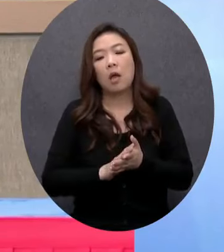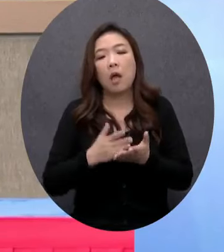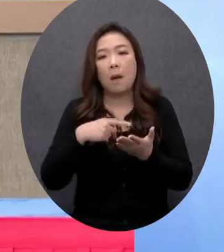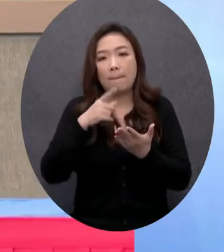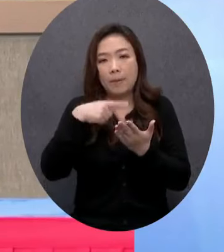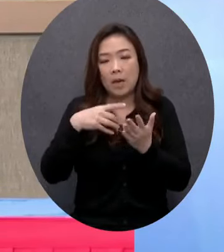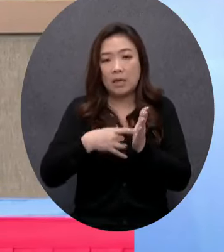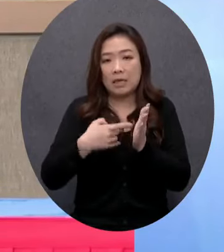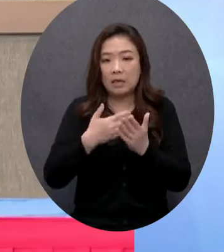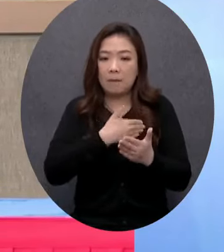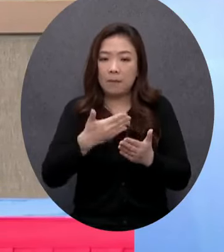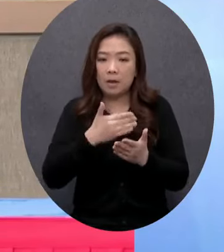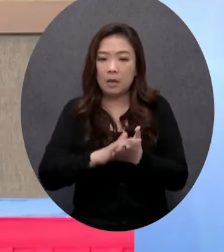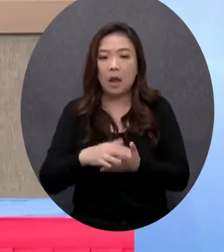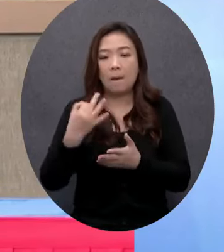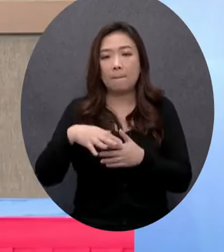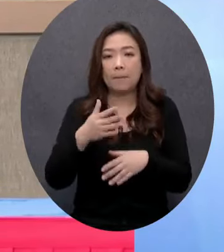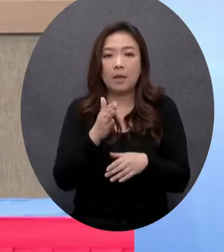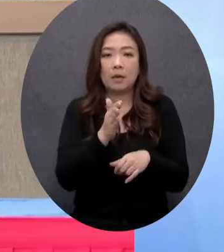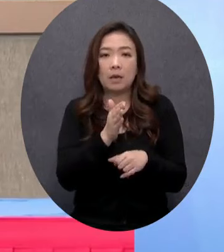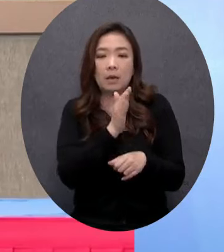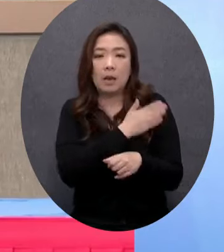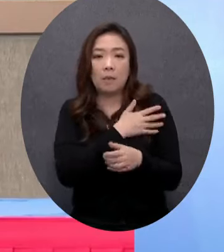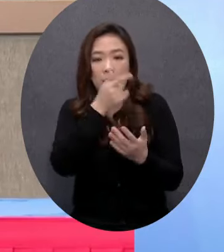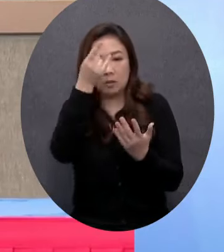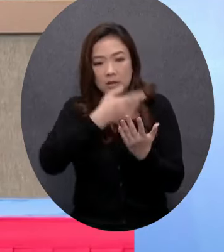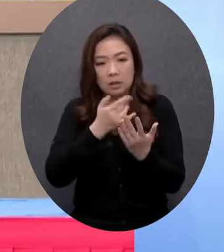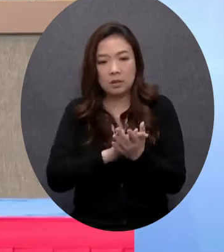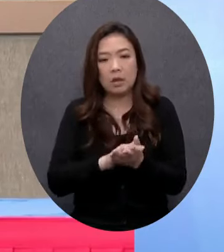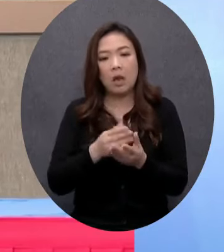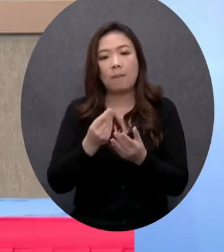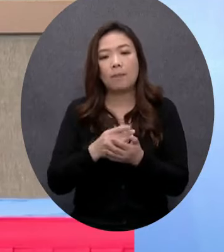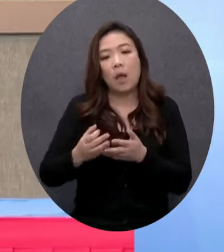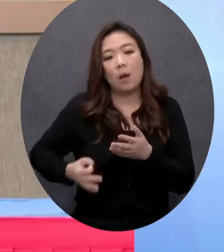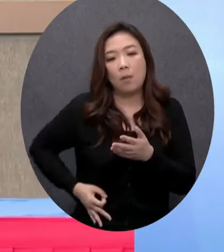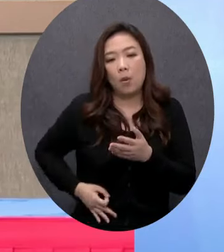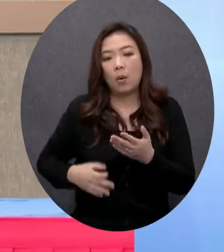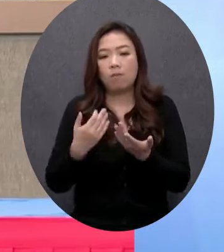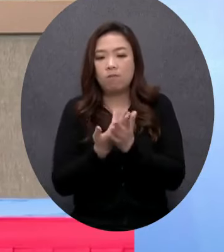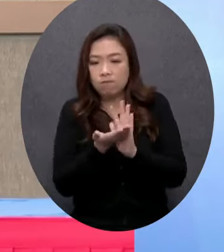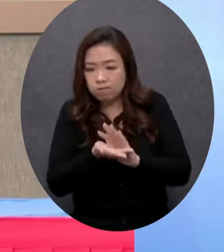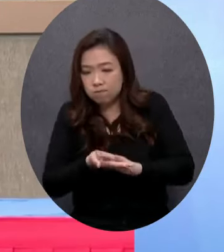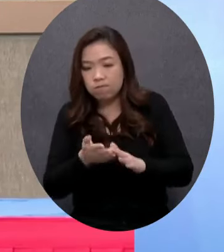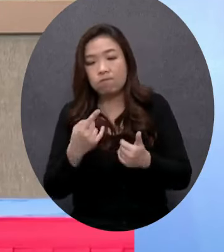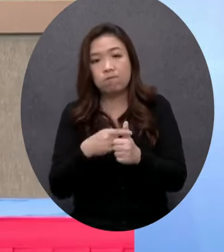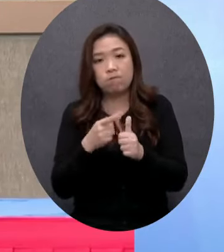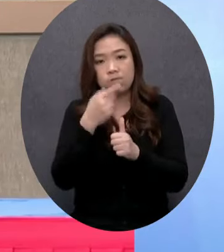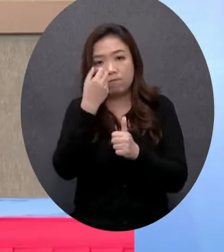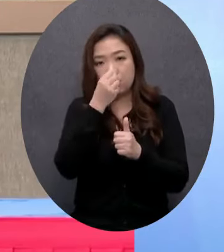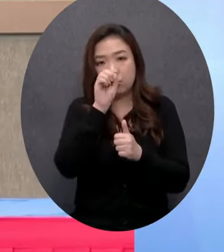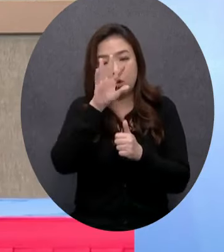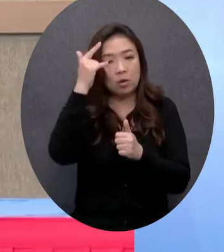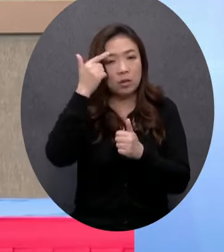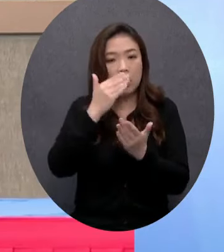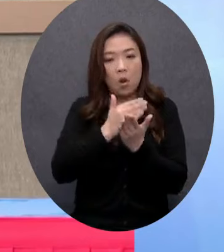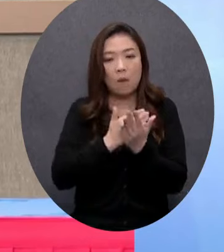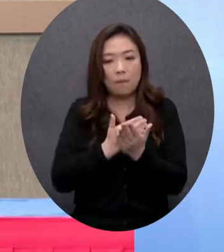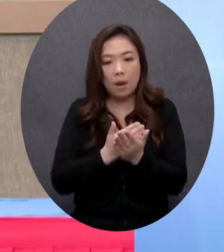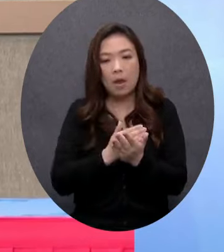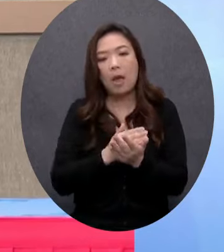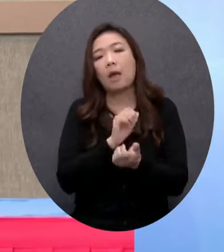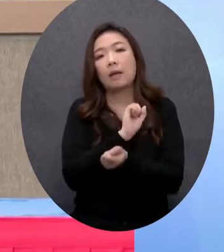实行免担保政策、跨境车险等效先认等系列创新措施，有效解